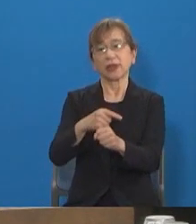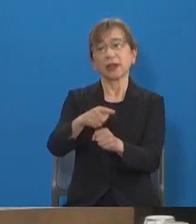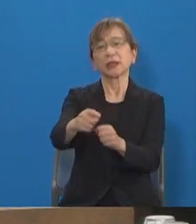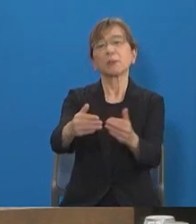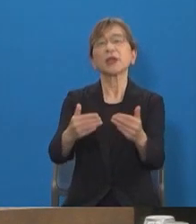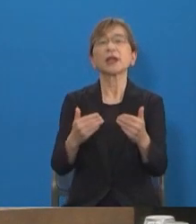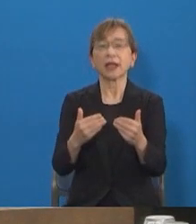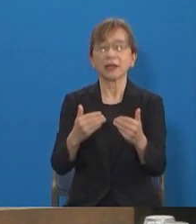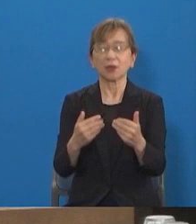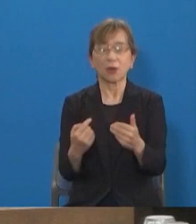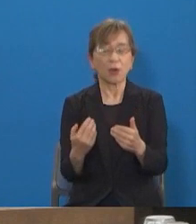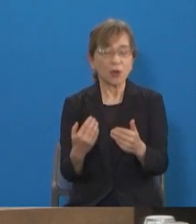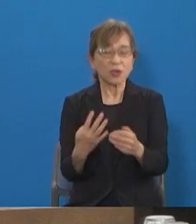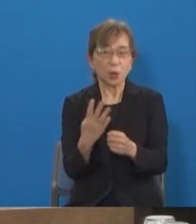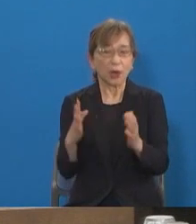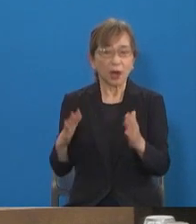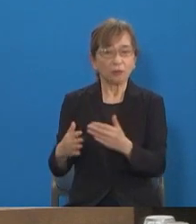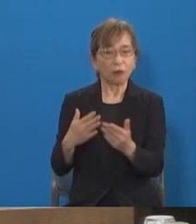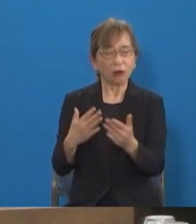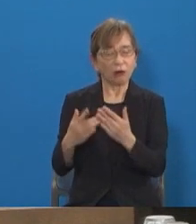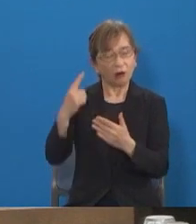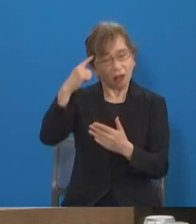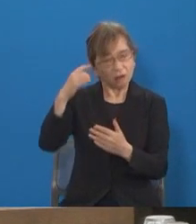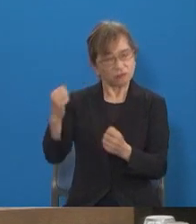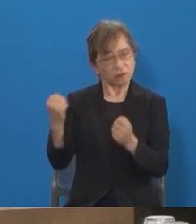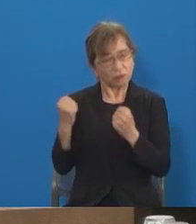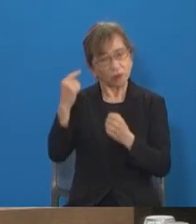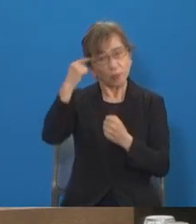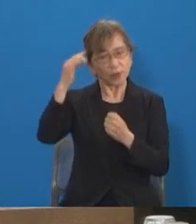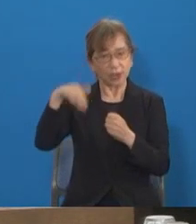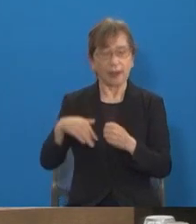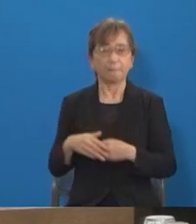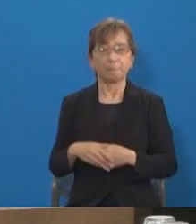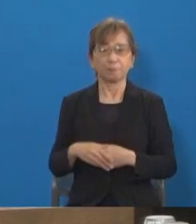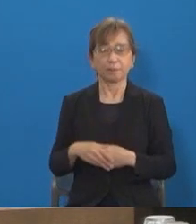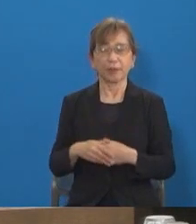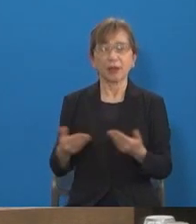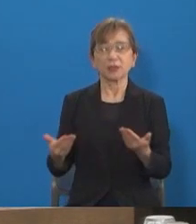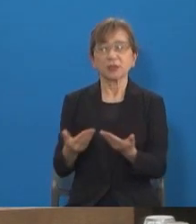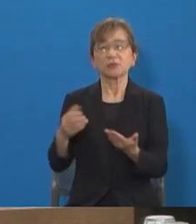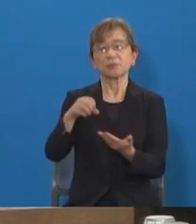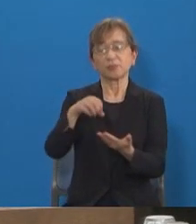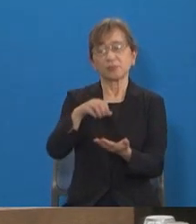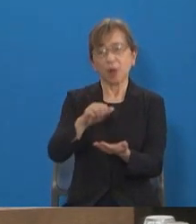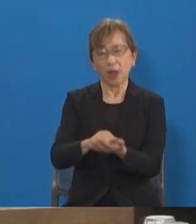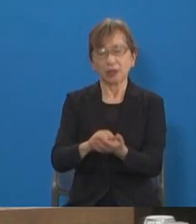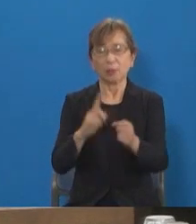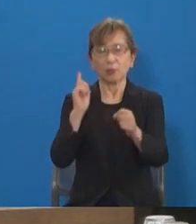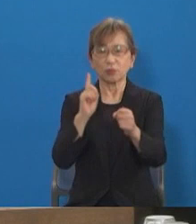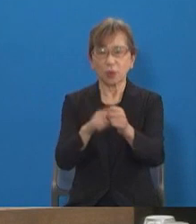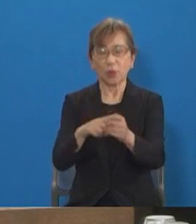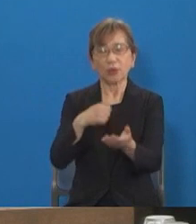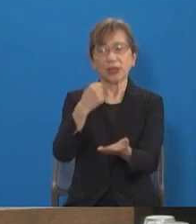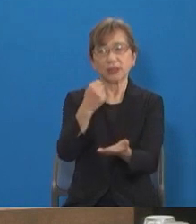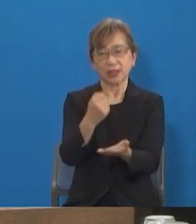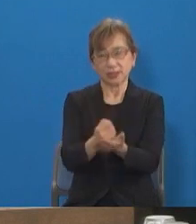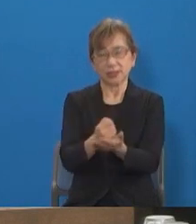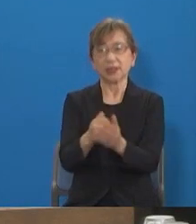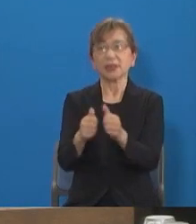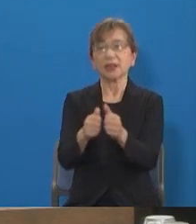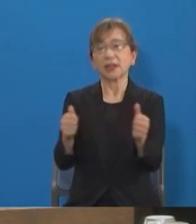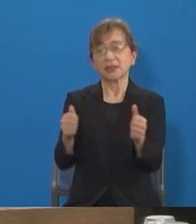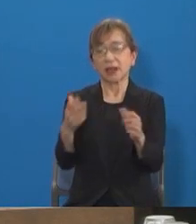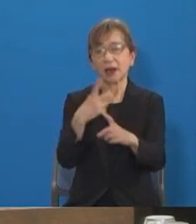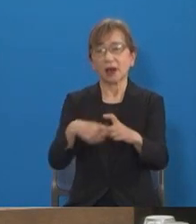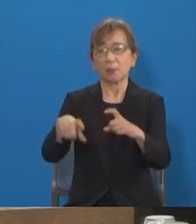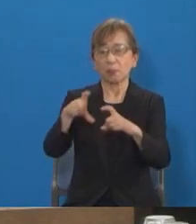ないと強く決意してこの場に立っております。育児休業の取得率の目標を達成し、男性が